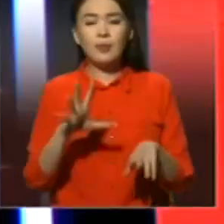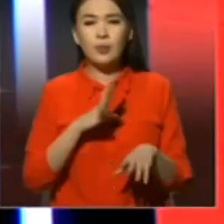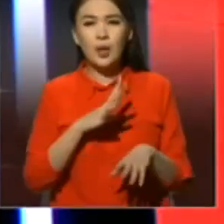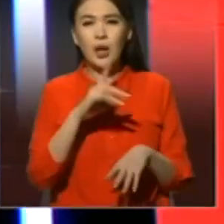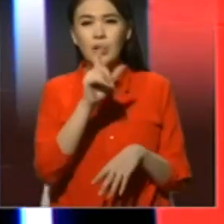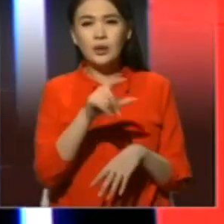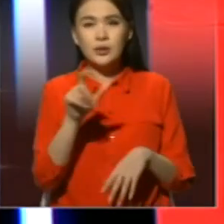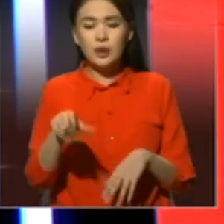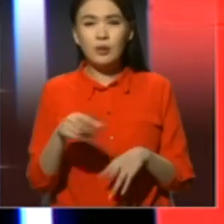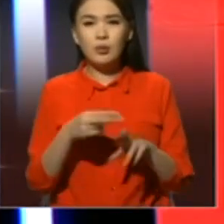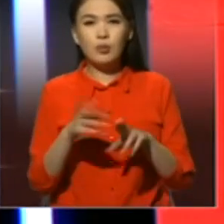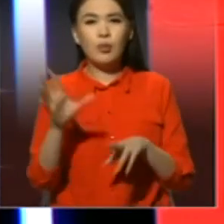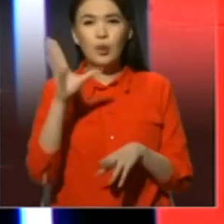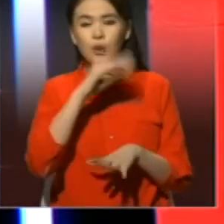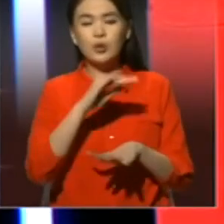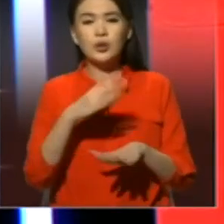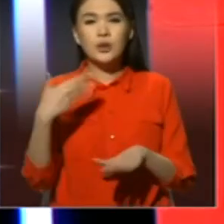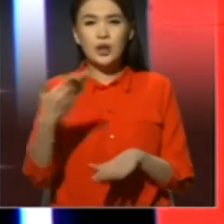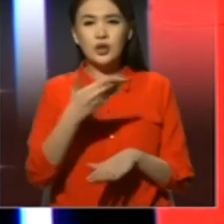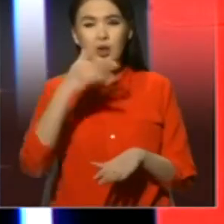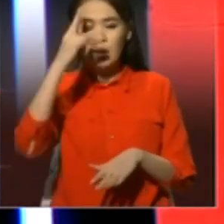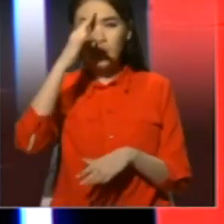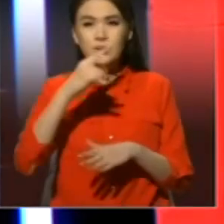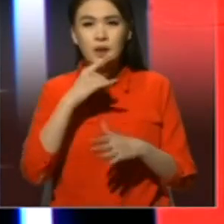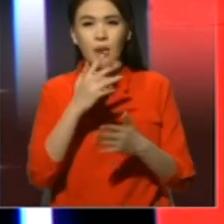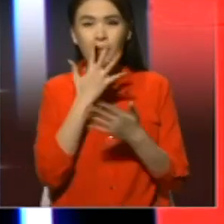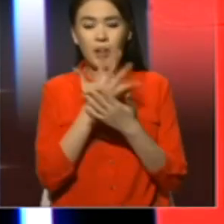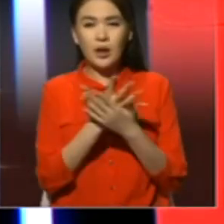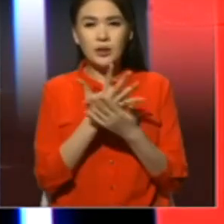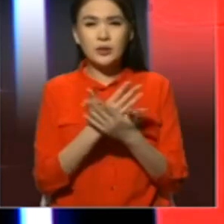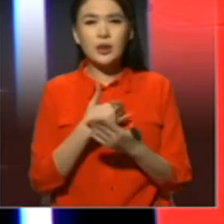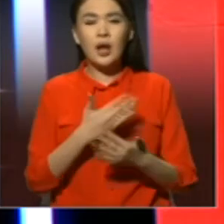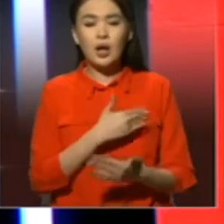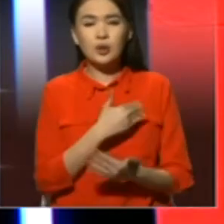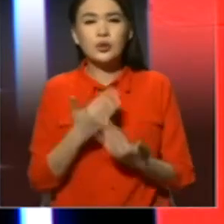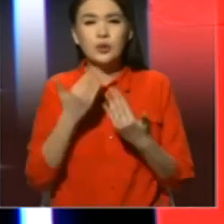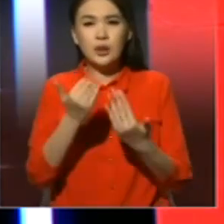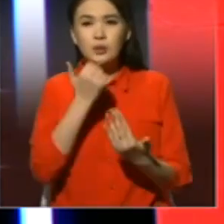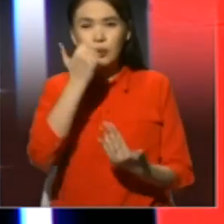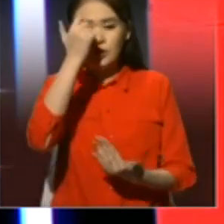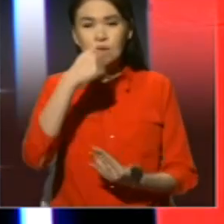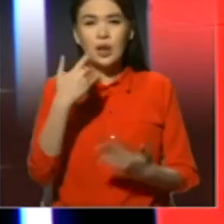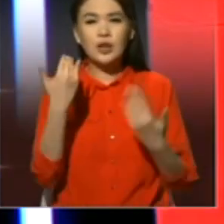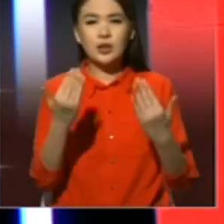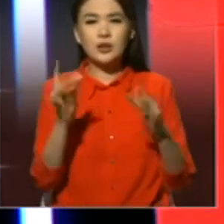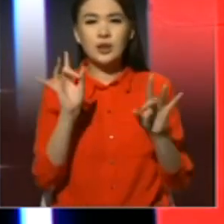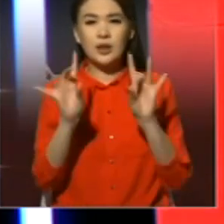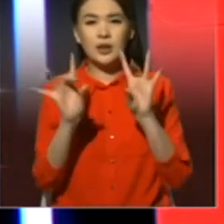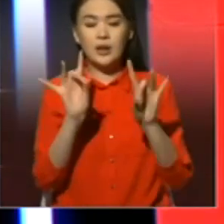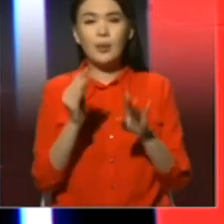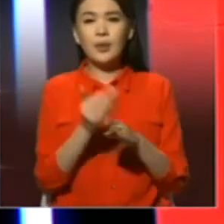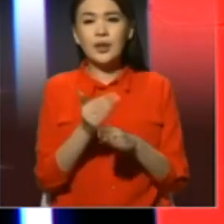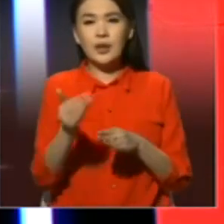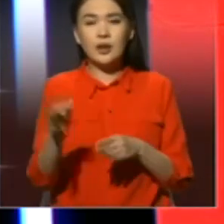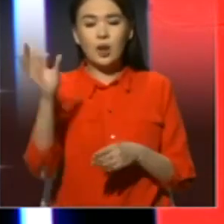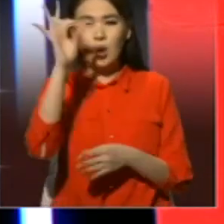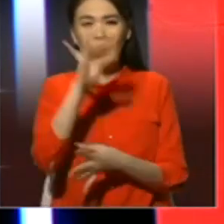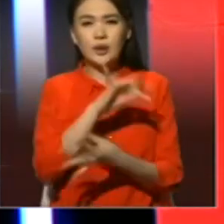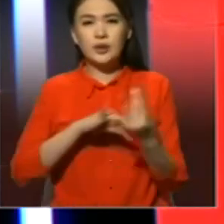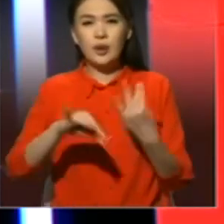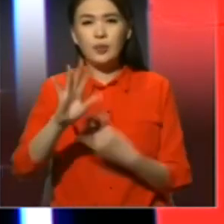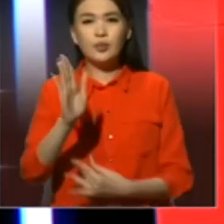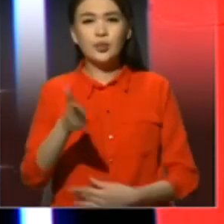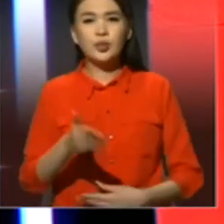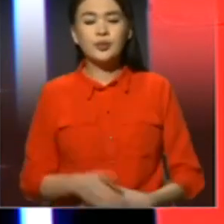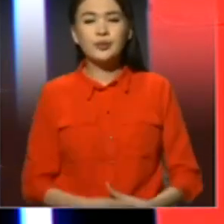жарқын үлгісі деп айтсақ болатын шығар. Тағы да рахмет айтқымыз келеді өзіңізге. Енді бізде үзілістің уақыты келіп қалған екен, содан кейін де өзекті мәселелеріміз бар